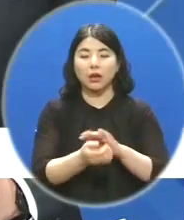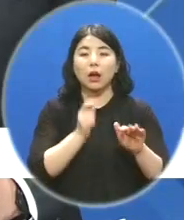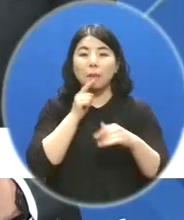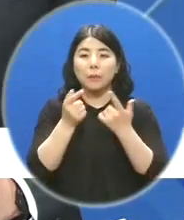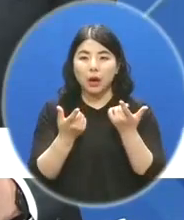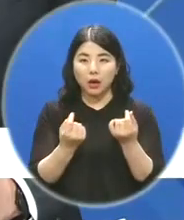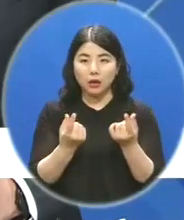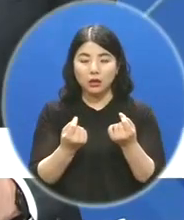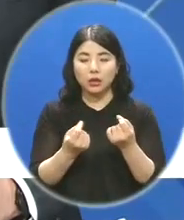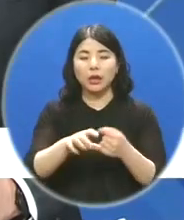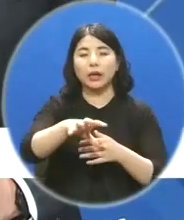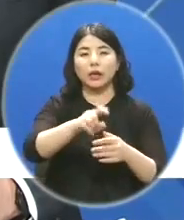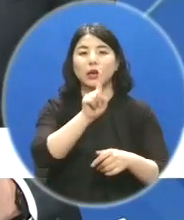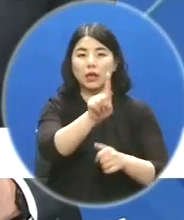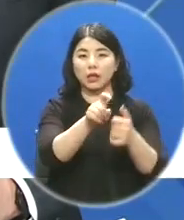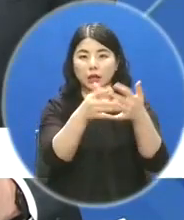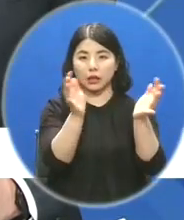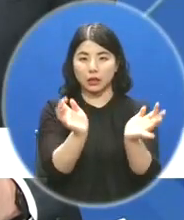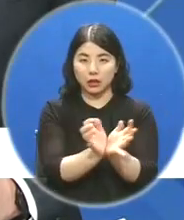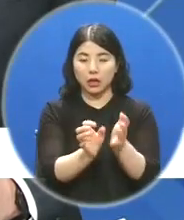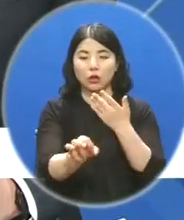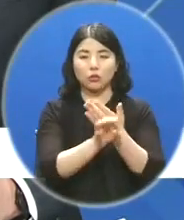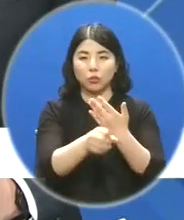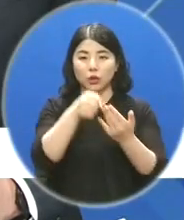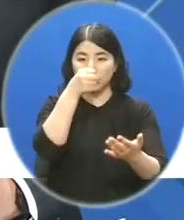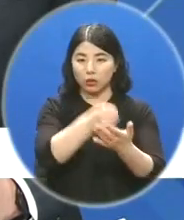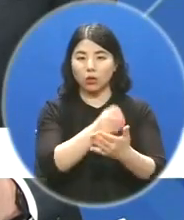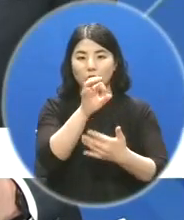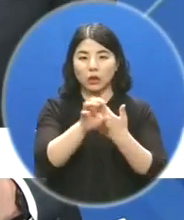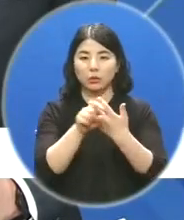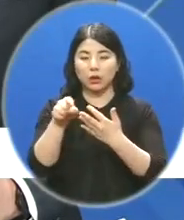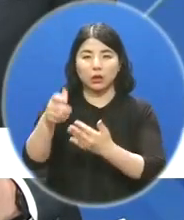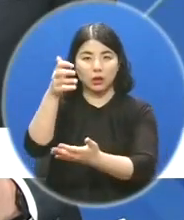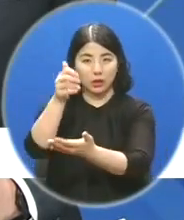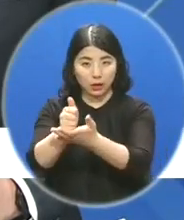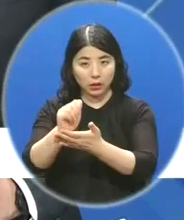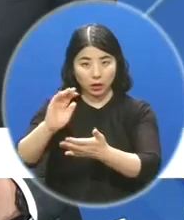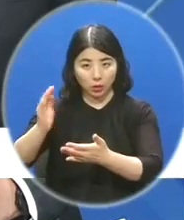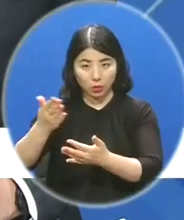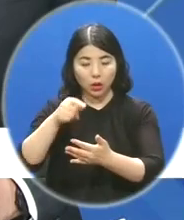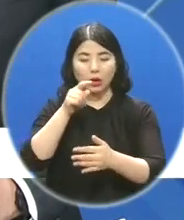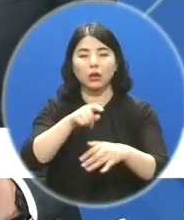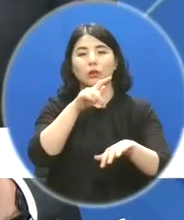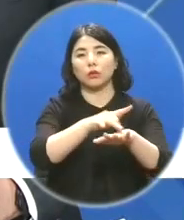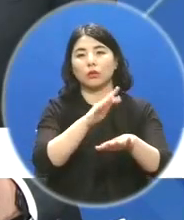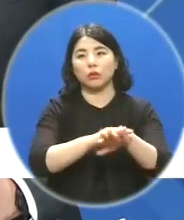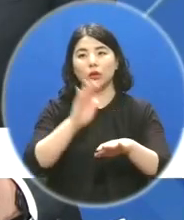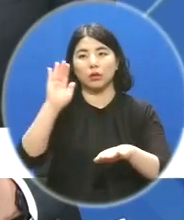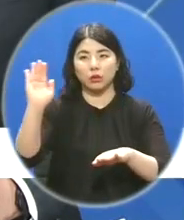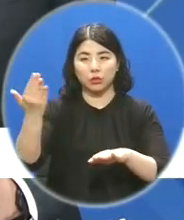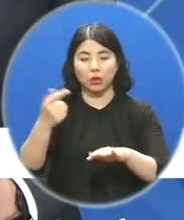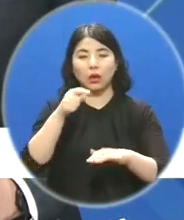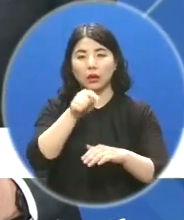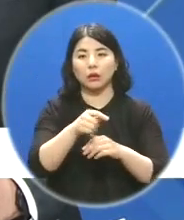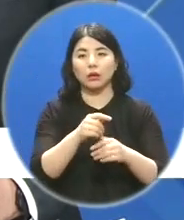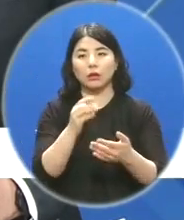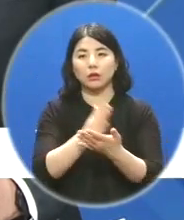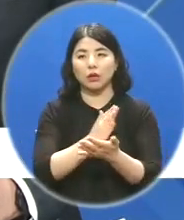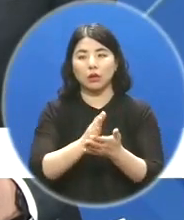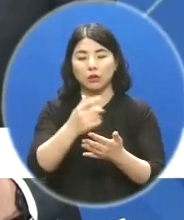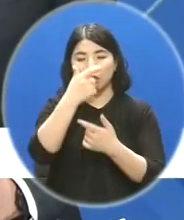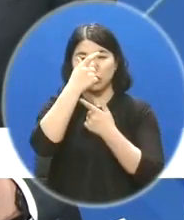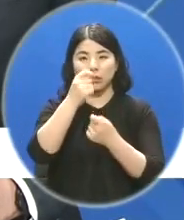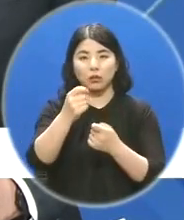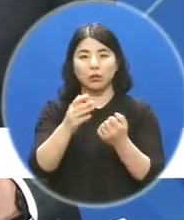말씀드린 것처럼 일당이 네. 일당의 후보가 정해지면 그 사람이 의장을 하는 것이 이제 그 관례화되어 있고 그것이 이제 그 나름대로 적당하다고 했기